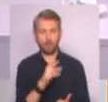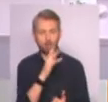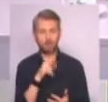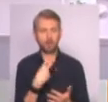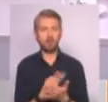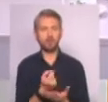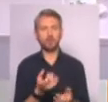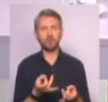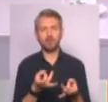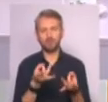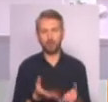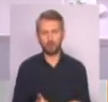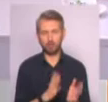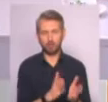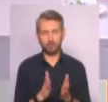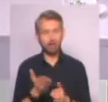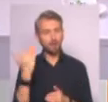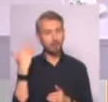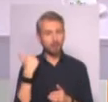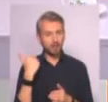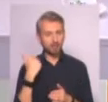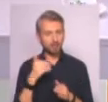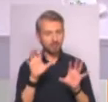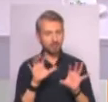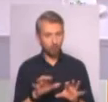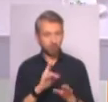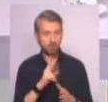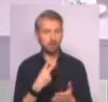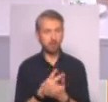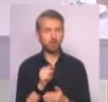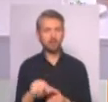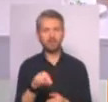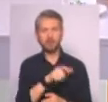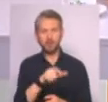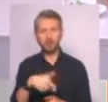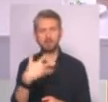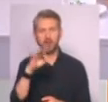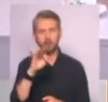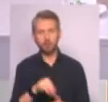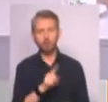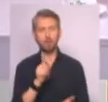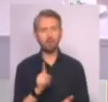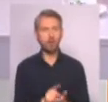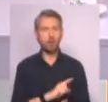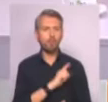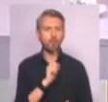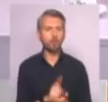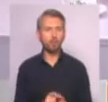дещо легшу процедуру, бо попередню редакцію закону передбачалося, що ці всі люди, 50%, мають обов'язково